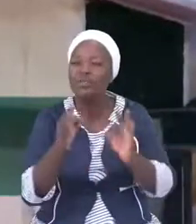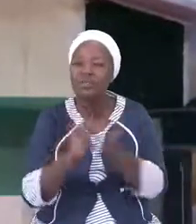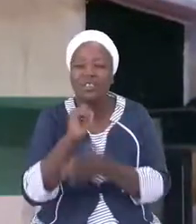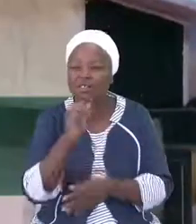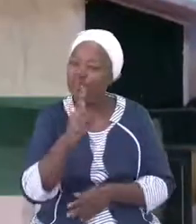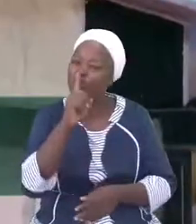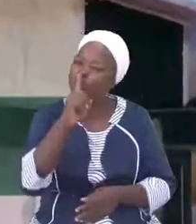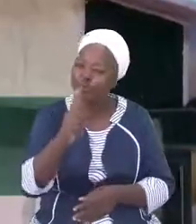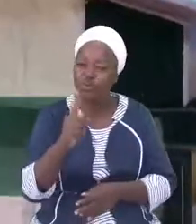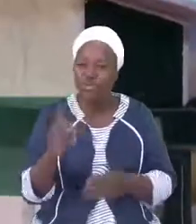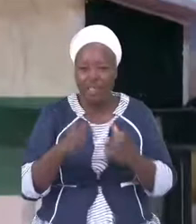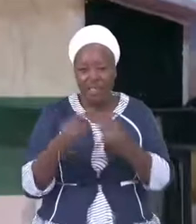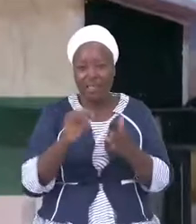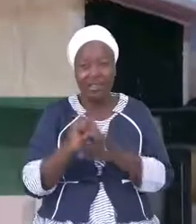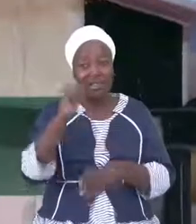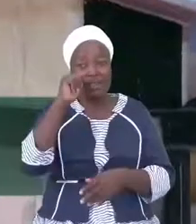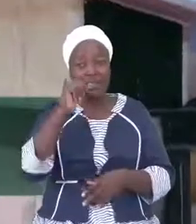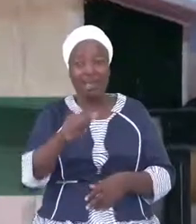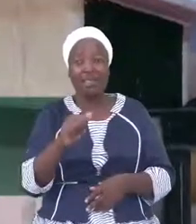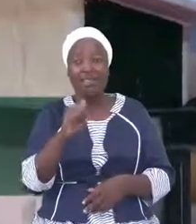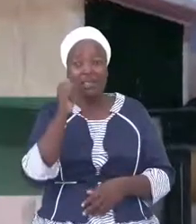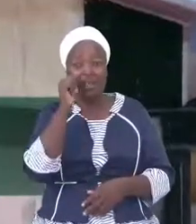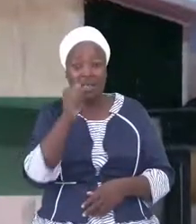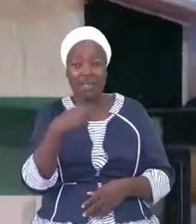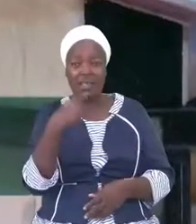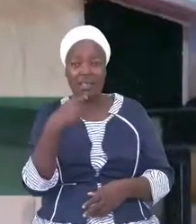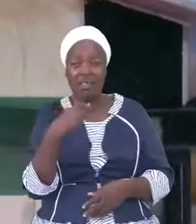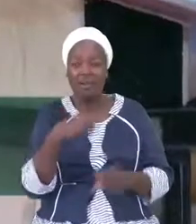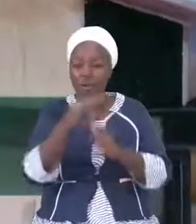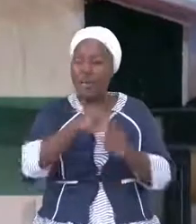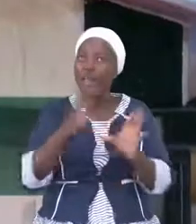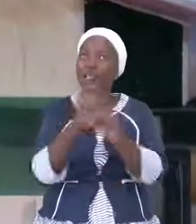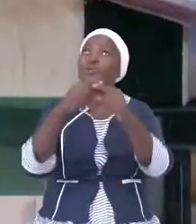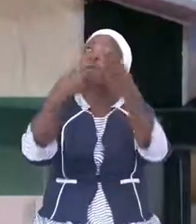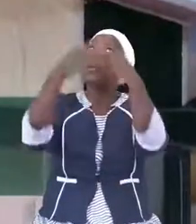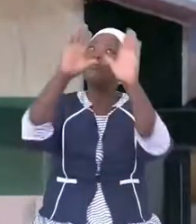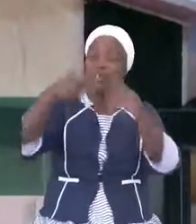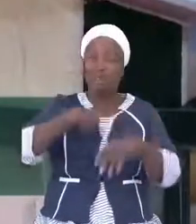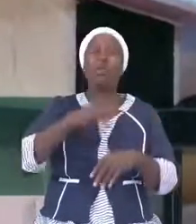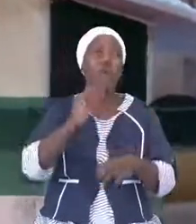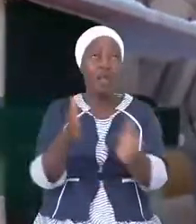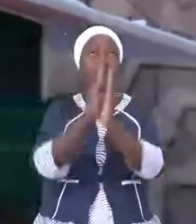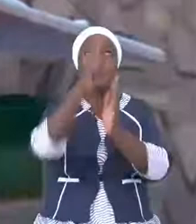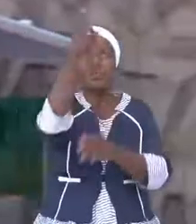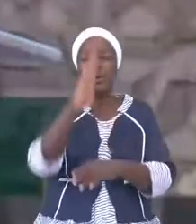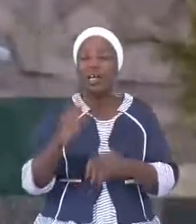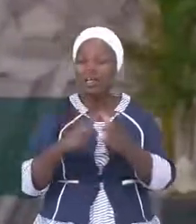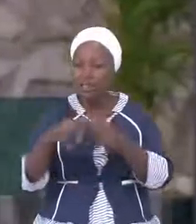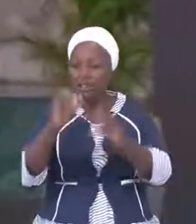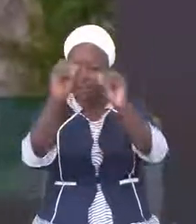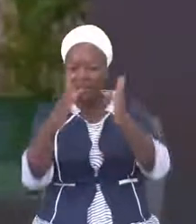et si cela n'était pas vrai? Et la fillette a dit, lorsque je serai au ciel, je vais lui